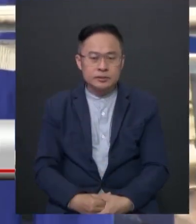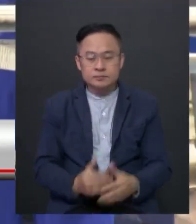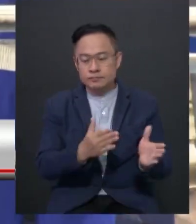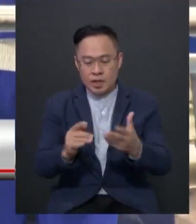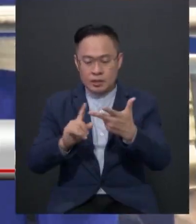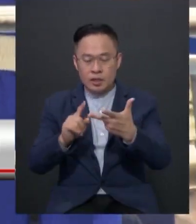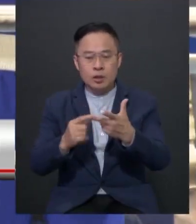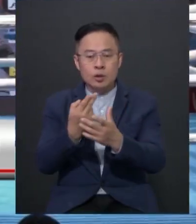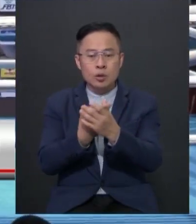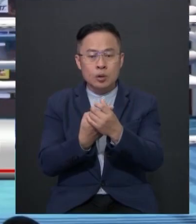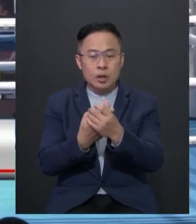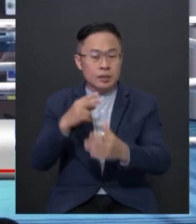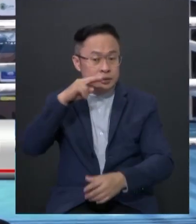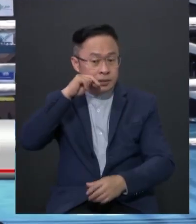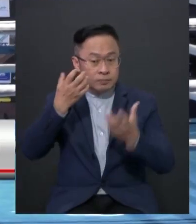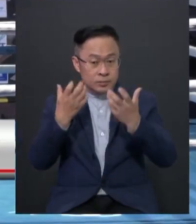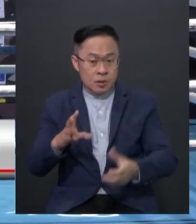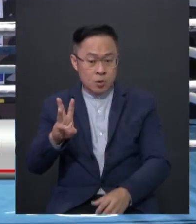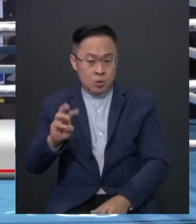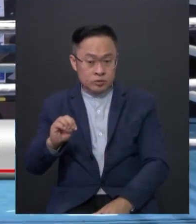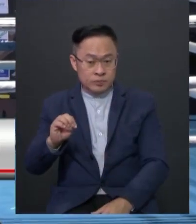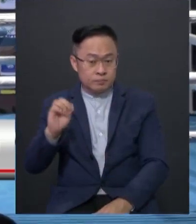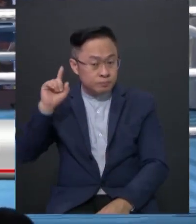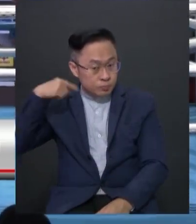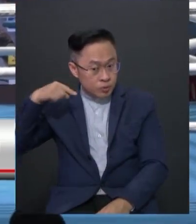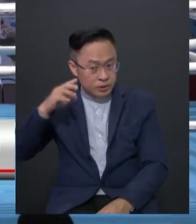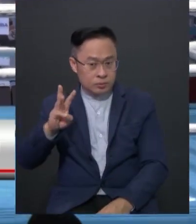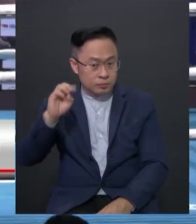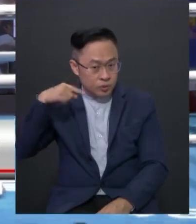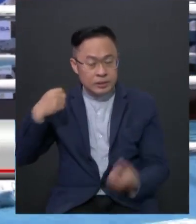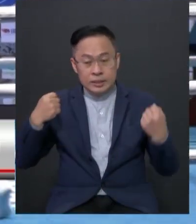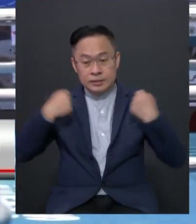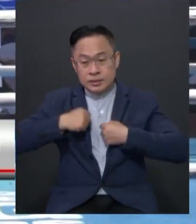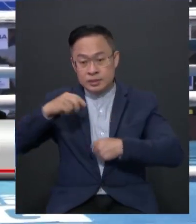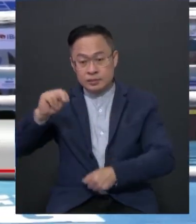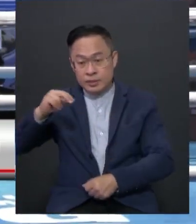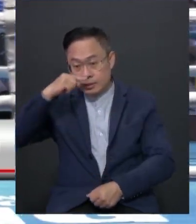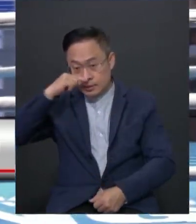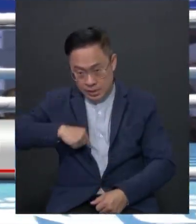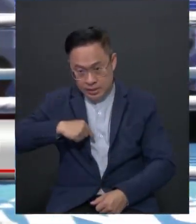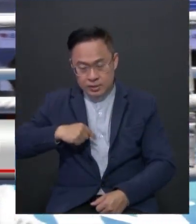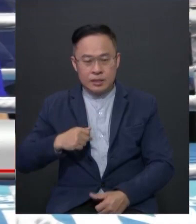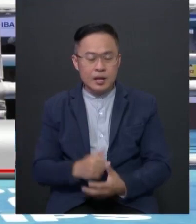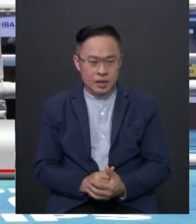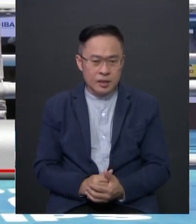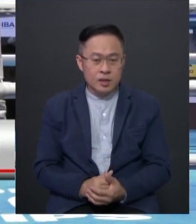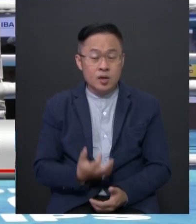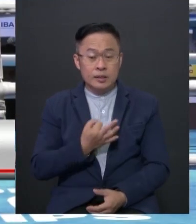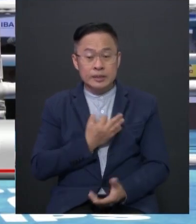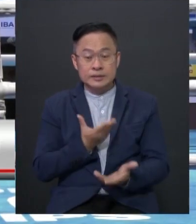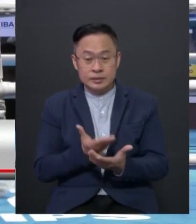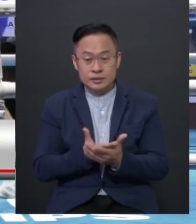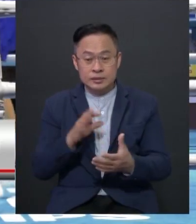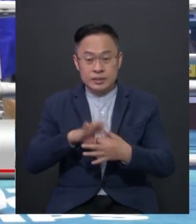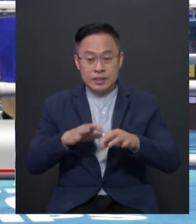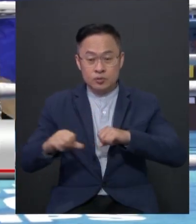คะพรทิพย์บัวป่าค่ะเสื้อสีน้ำเงินนะคะมีดีกรีนะเป็นเหรียญเงินยุทโอลิมปิกเกมในปี2018ล่